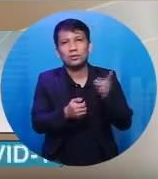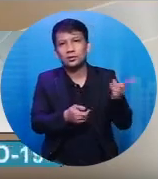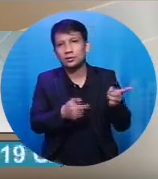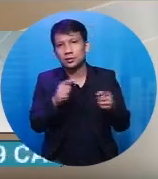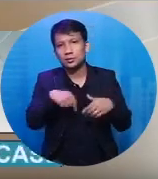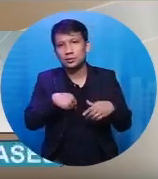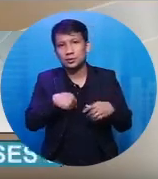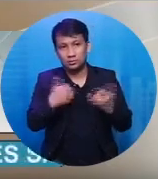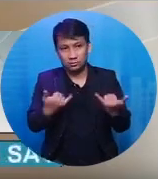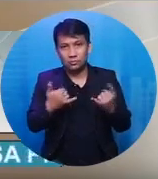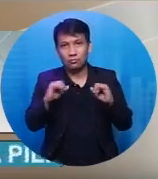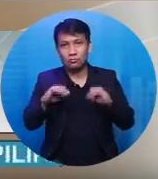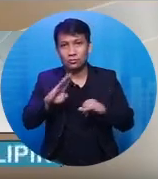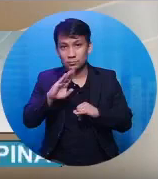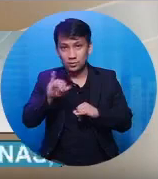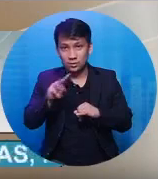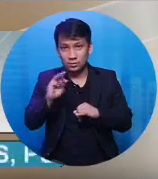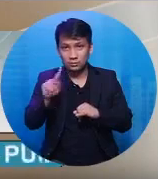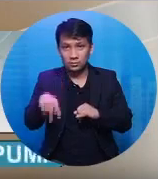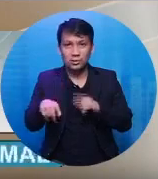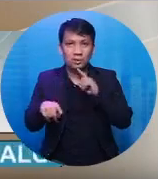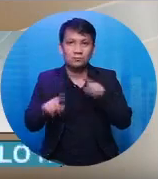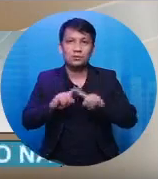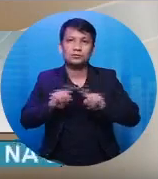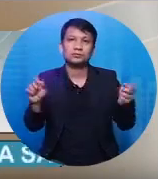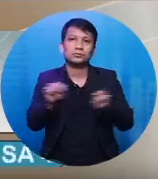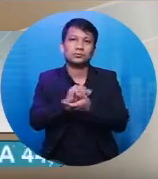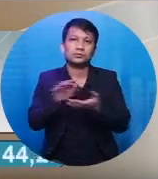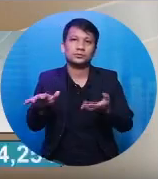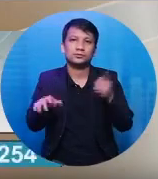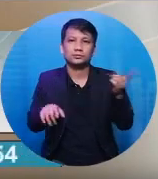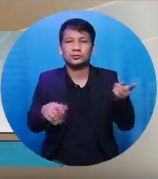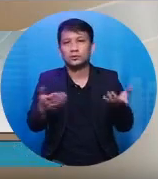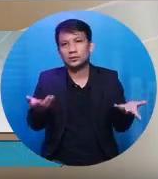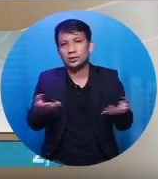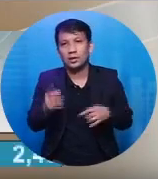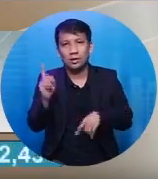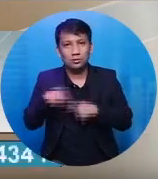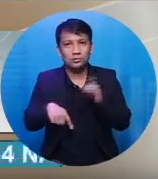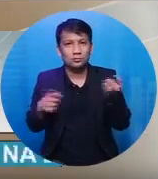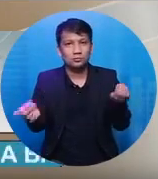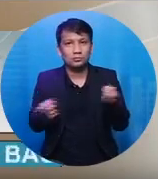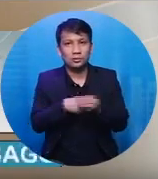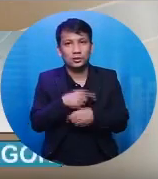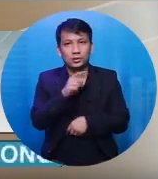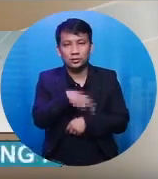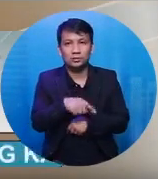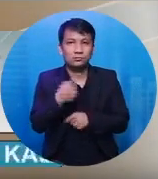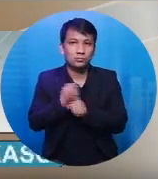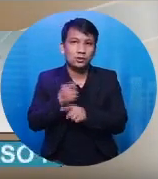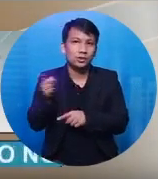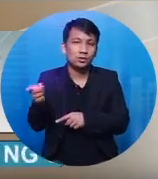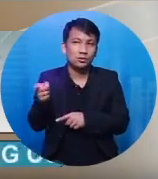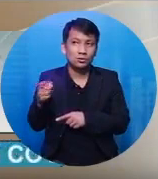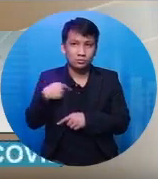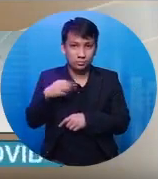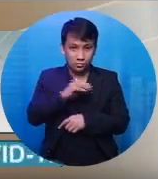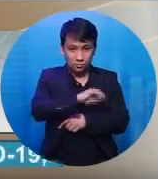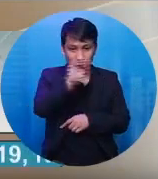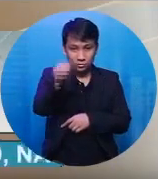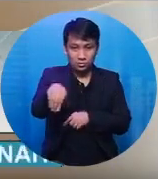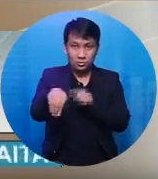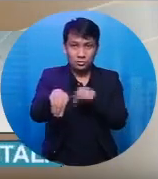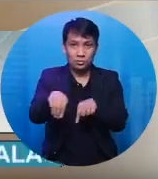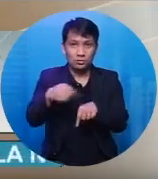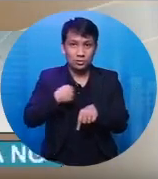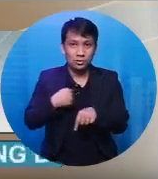nasa BGMP. Tapos sinira mo yan sir. Ngayon matatanggal ka dyan. Tama nga naman siya. Siya ang naglagay sa'yo dyan,